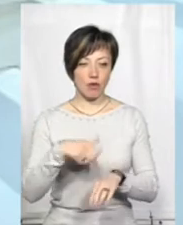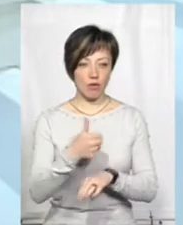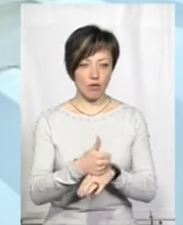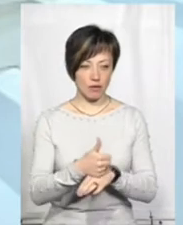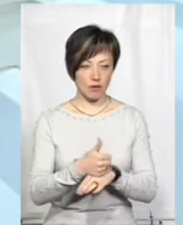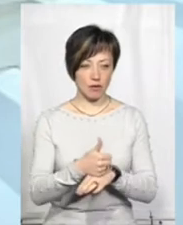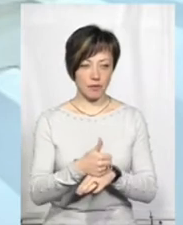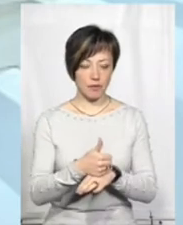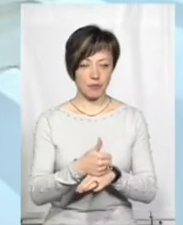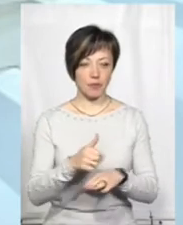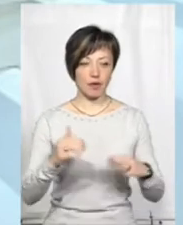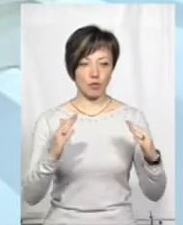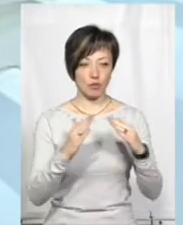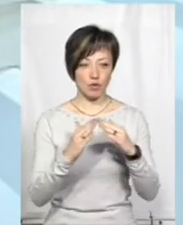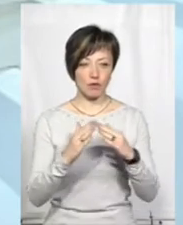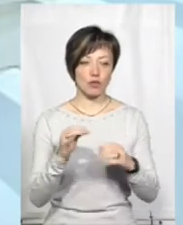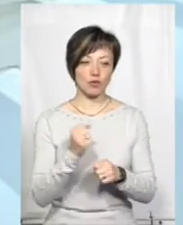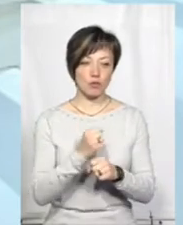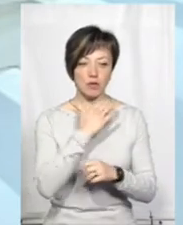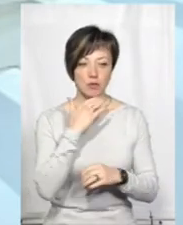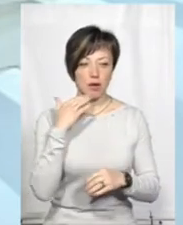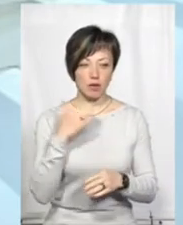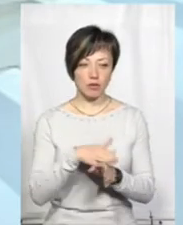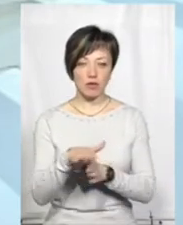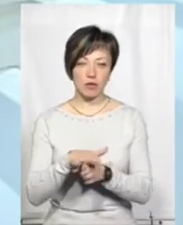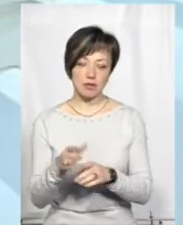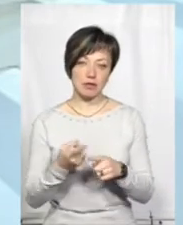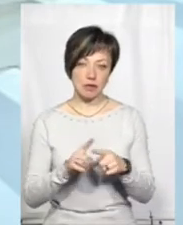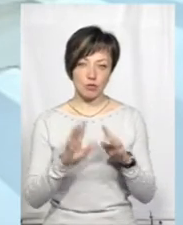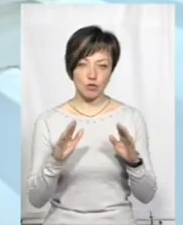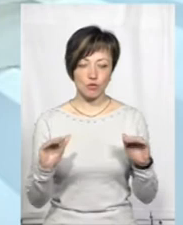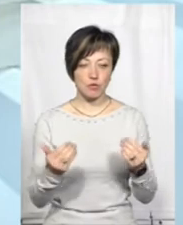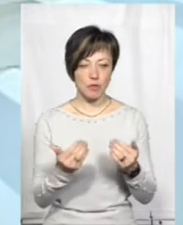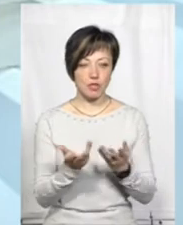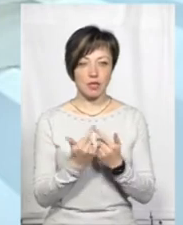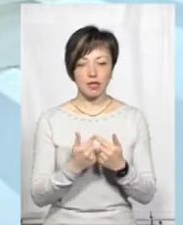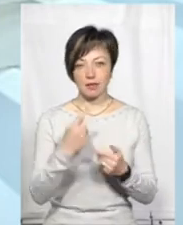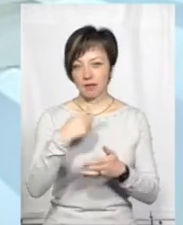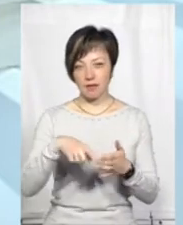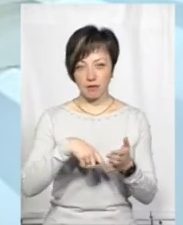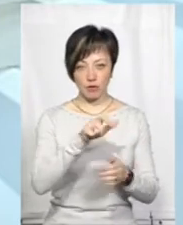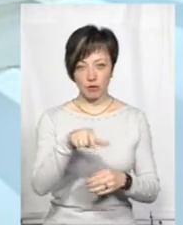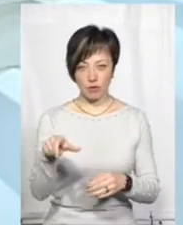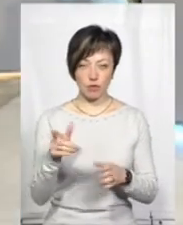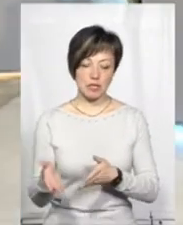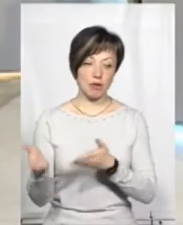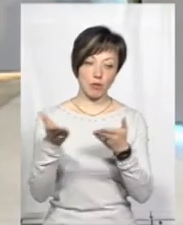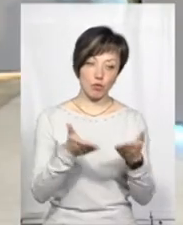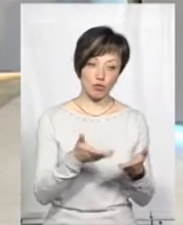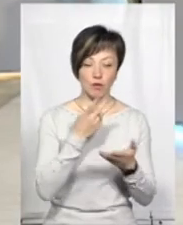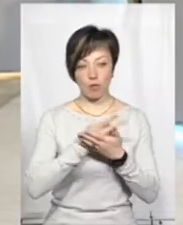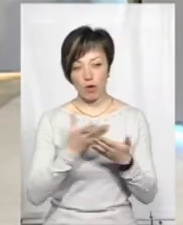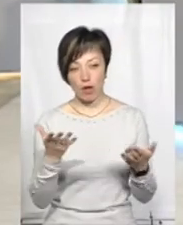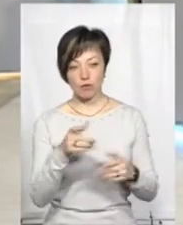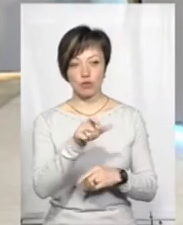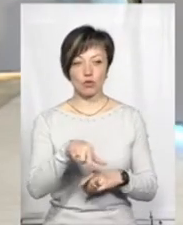головне будівлю. Там зробили багато робіт, і тому ми це будемо, щоб зменшити кількість скептиків, ми будемо їх запрошувати,